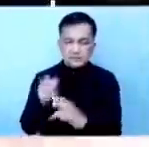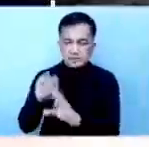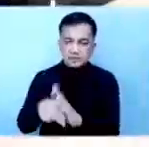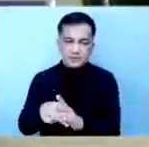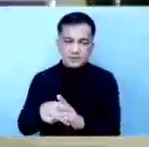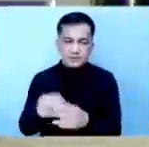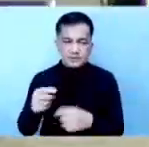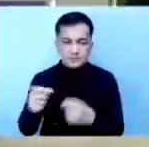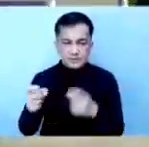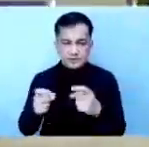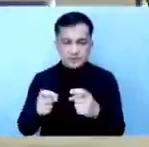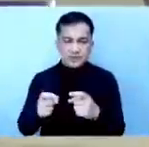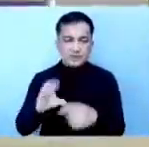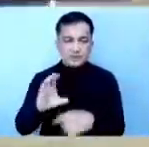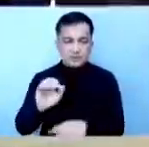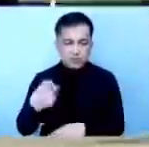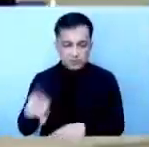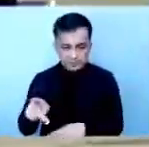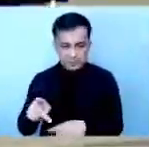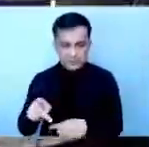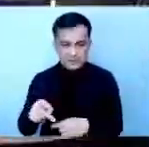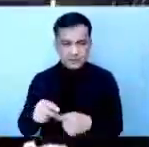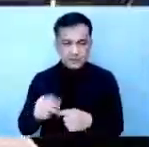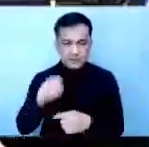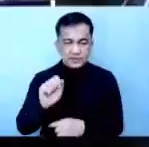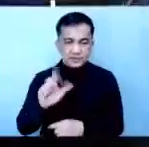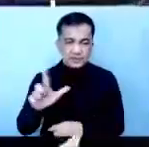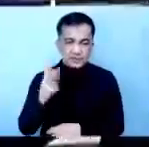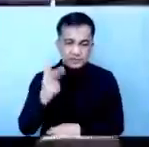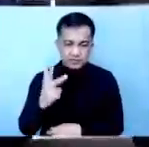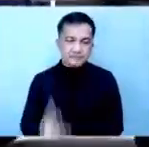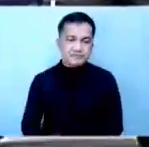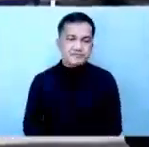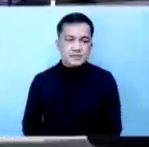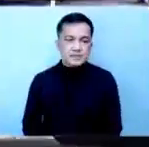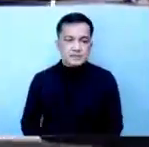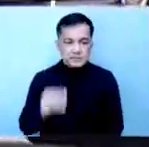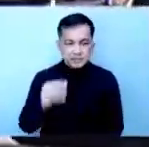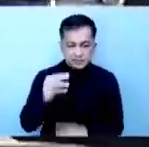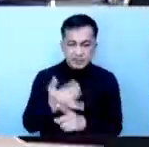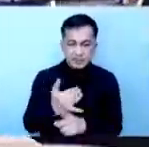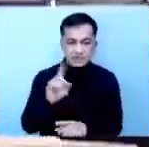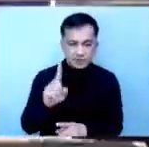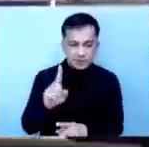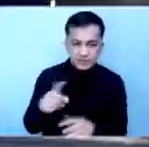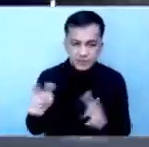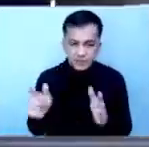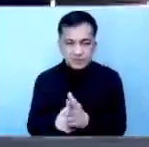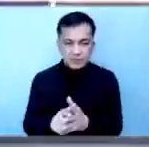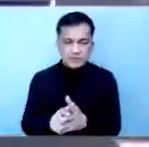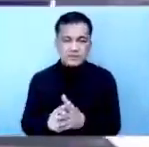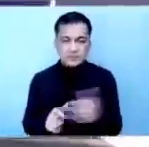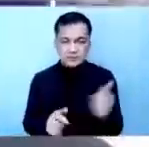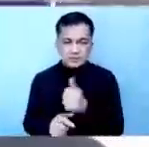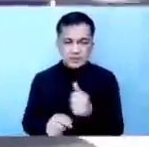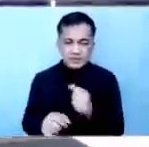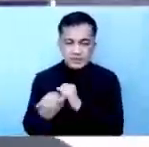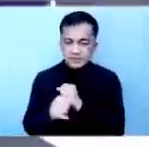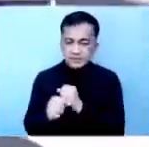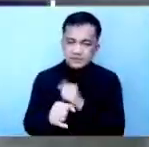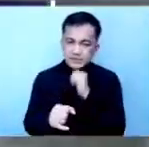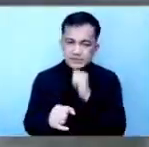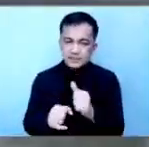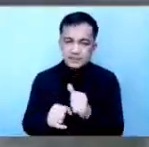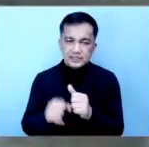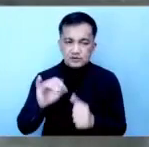at operator sa kooperatiba pagpatak ng April 30. Simula sa Mayo 1, bawal na talagang bumiyahe ang mga jeepney na hindi